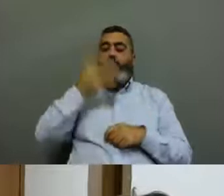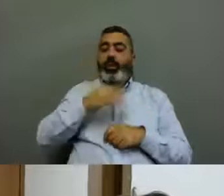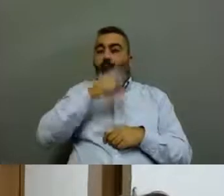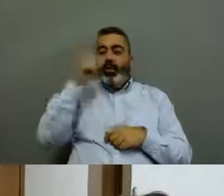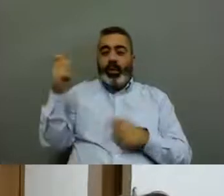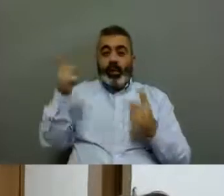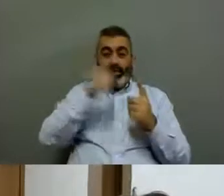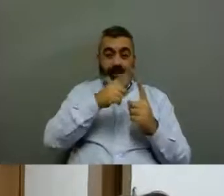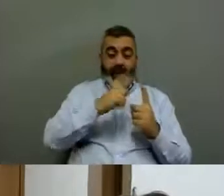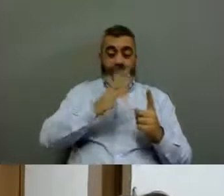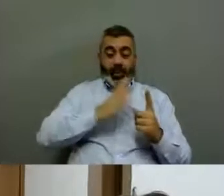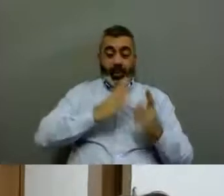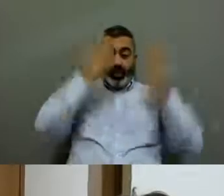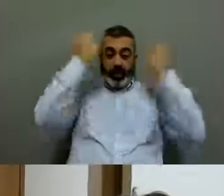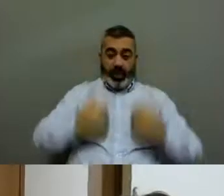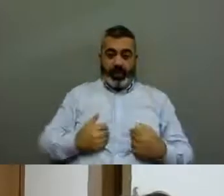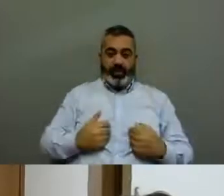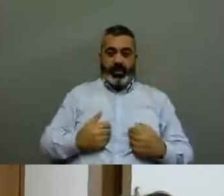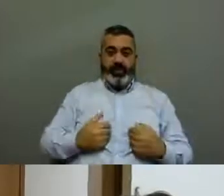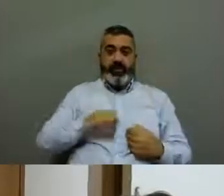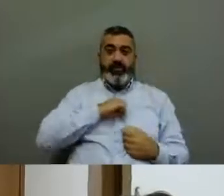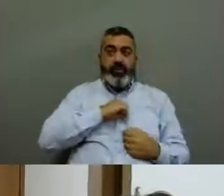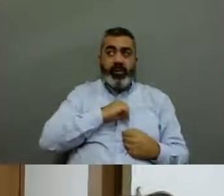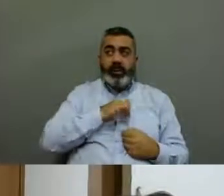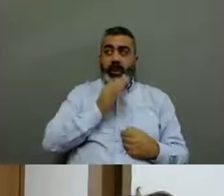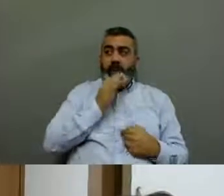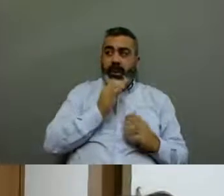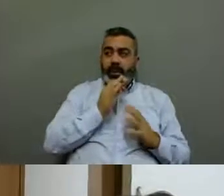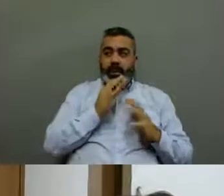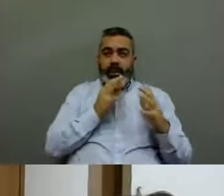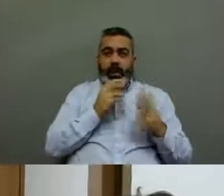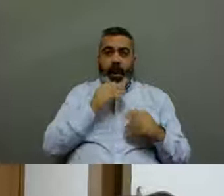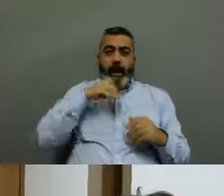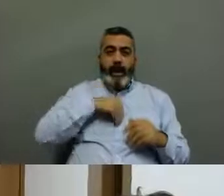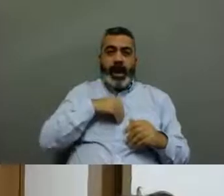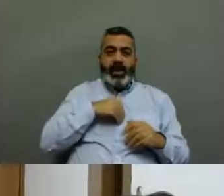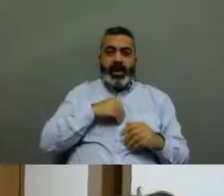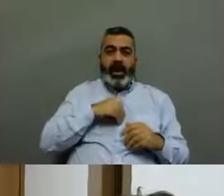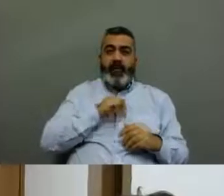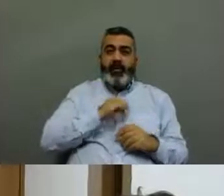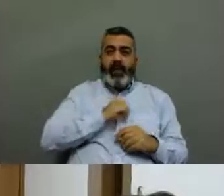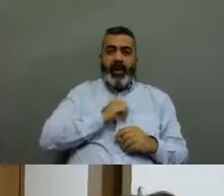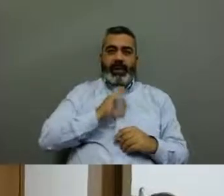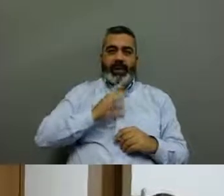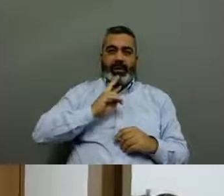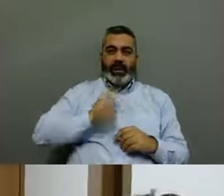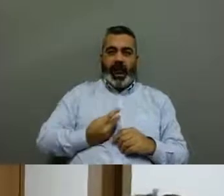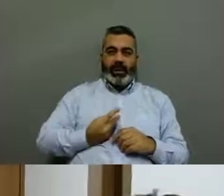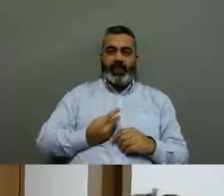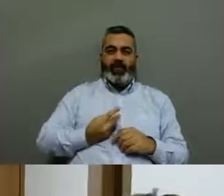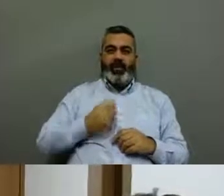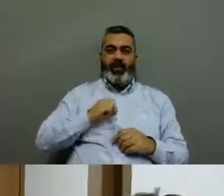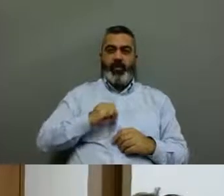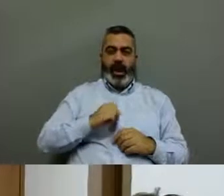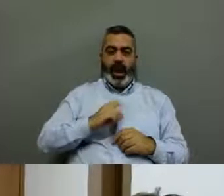ίδιο το άτομο φέρει αυτές τις φοβίες και ειδικότερα εσωτερικευμένη τρανσφοβία, αν θέλουμε να μιλάμε με ειδικότερους